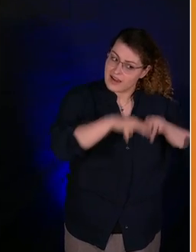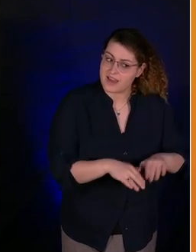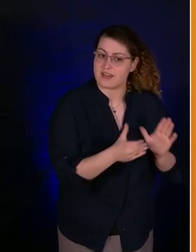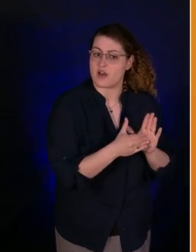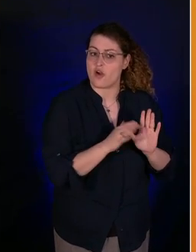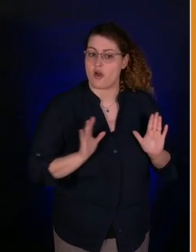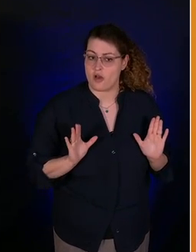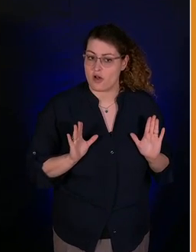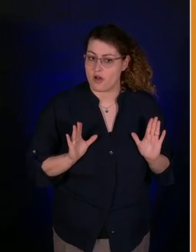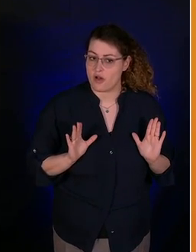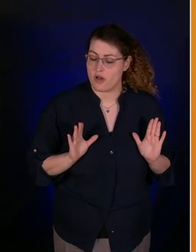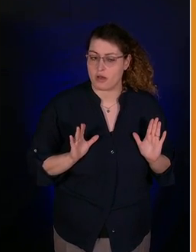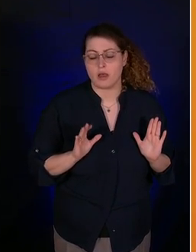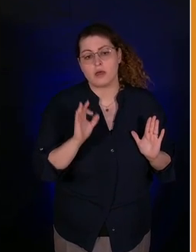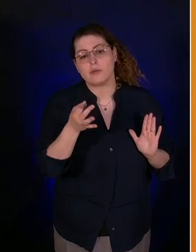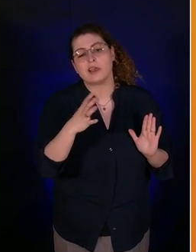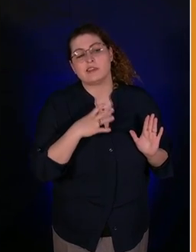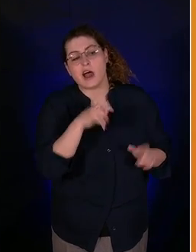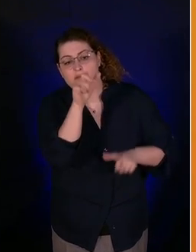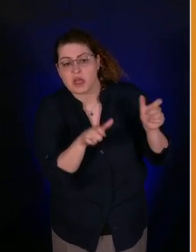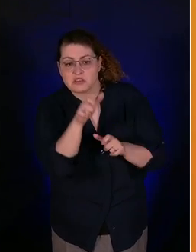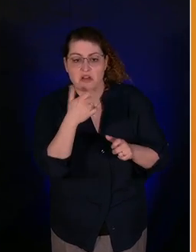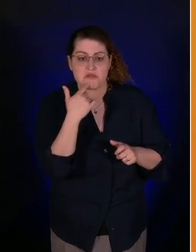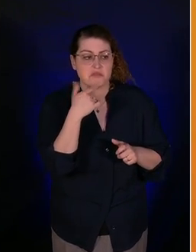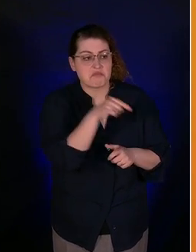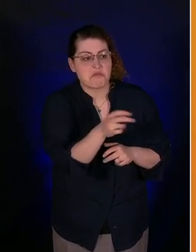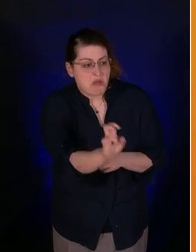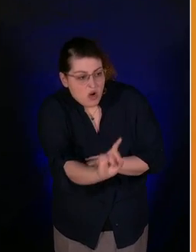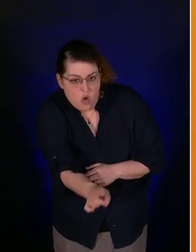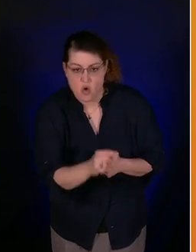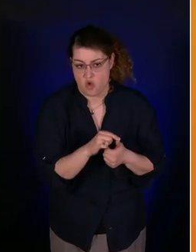Alors, peut-être que certains ne trouvent pas ça très écolo,